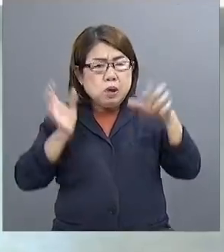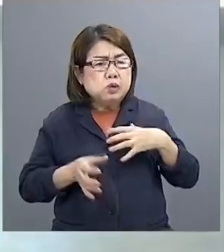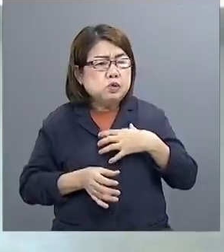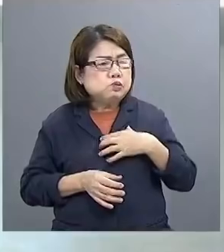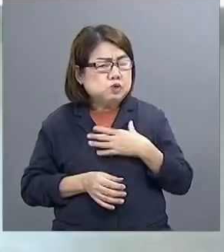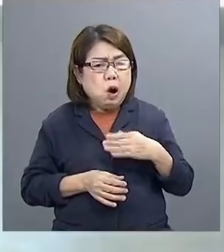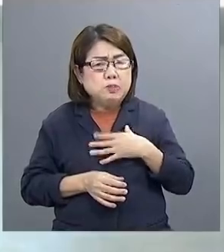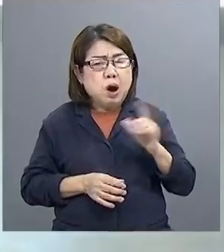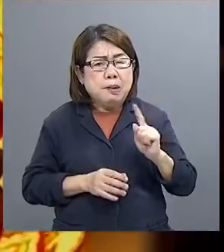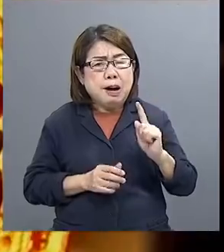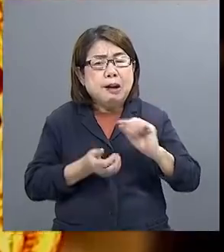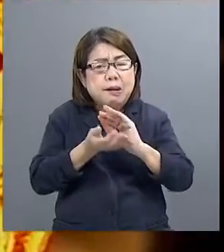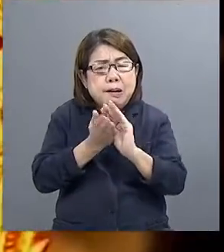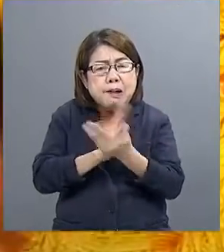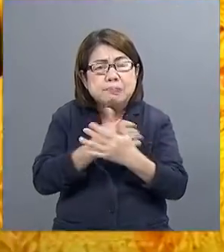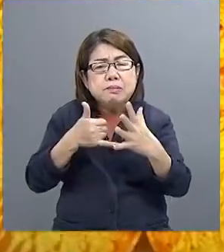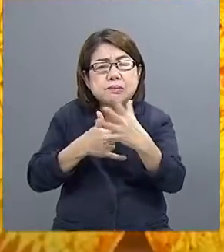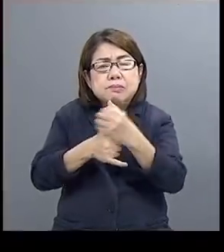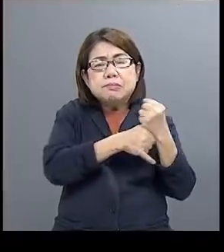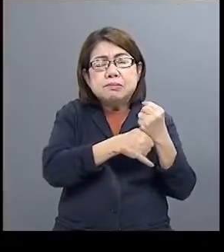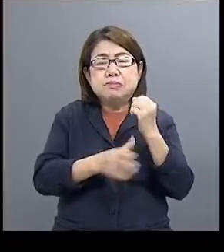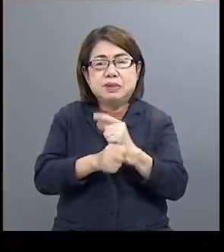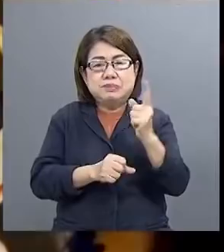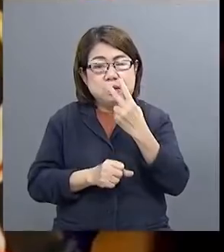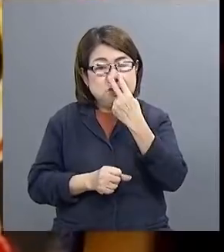ดาไปชมกันต่อเลยค่ะโน้ท